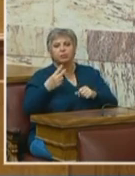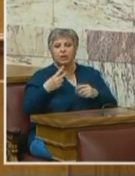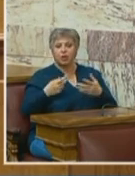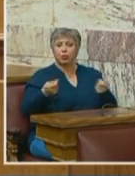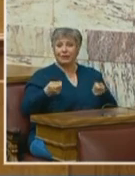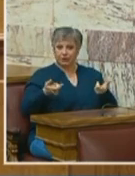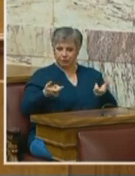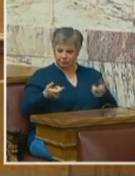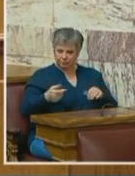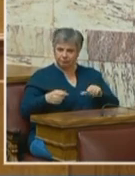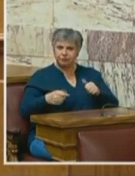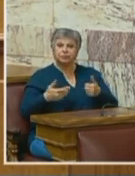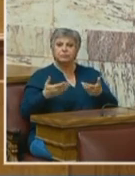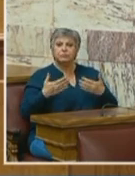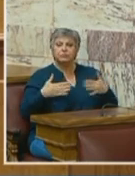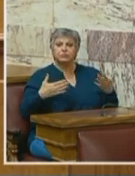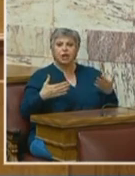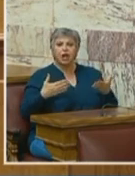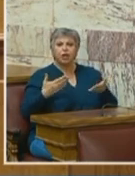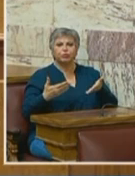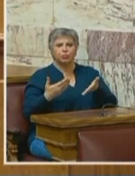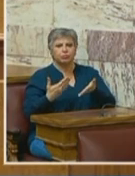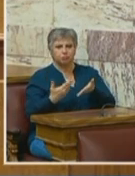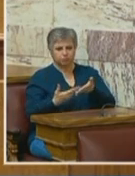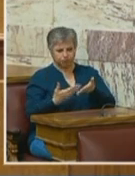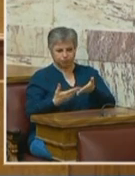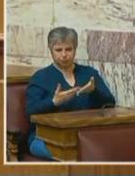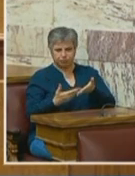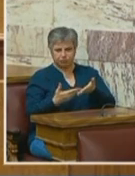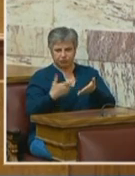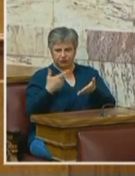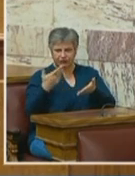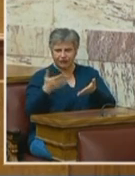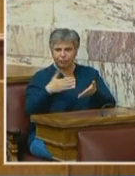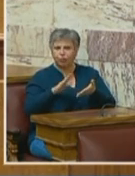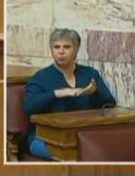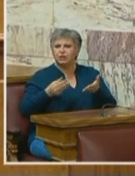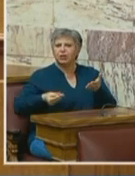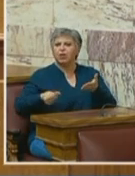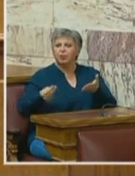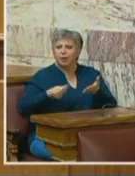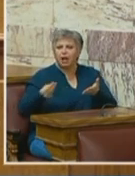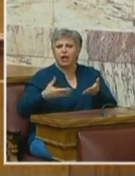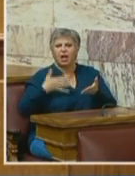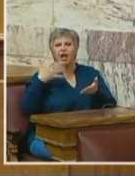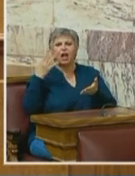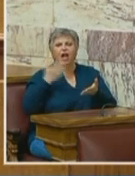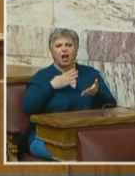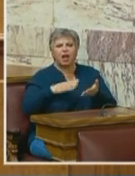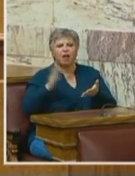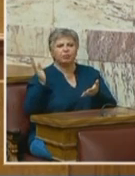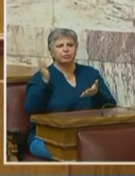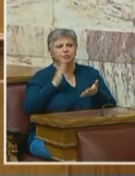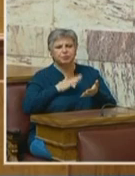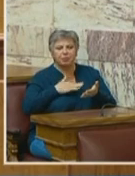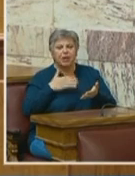Πρώτον, δεν προέκυψε κανένα αδίκημα σχετικά με δωροδοκία, δωροληψία και απιστία. Ειδικά δε για την υπόθεση της